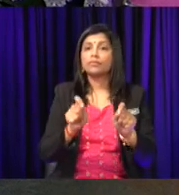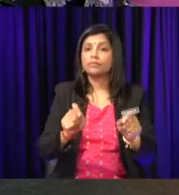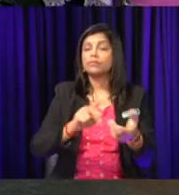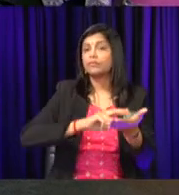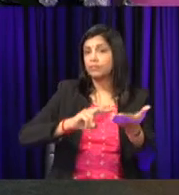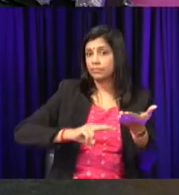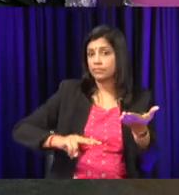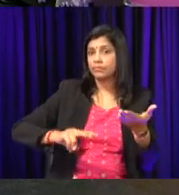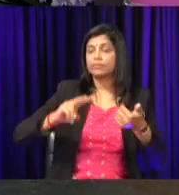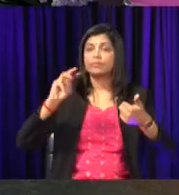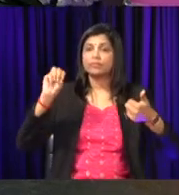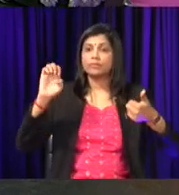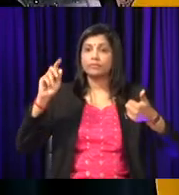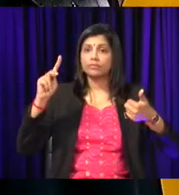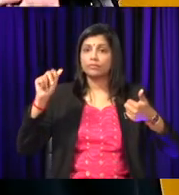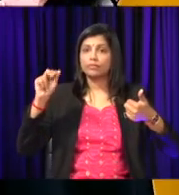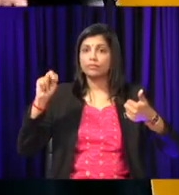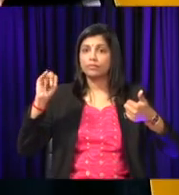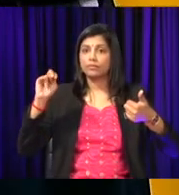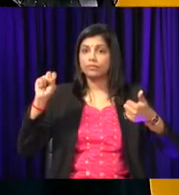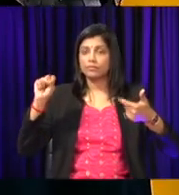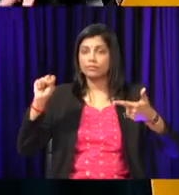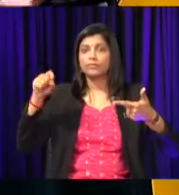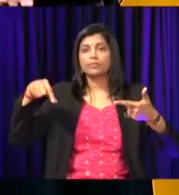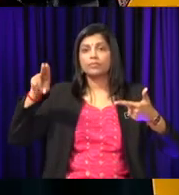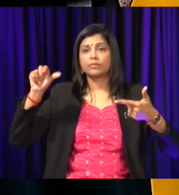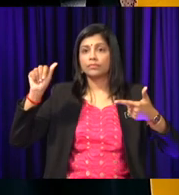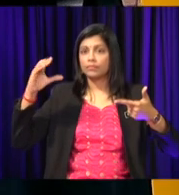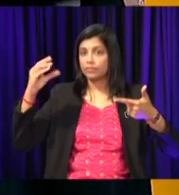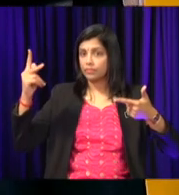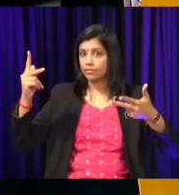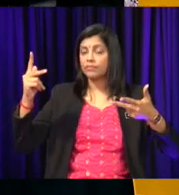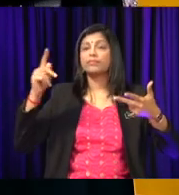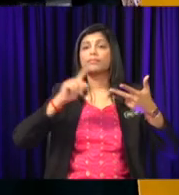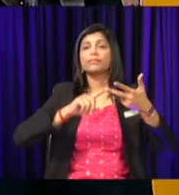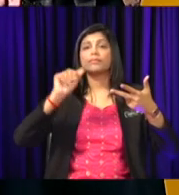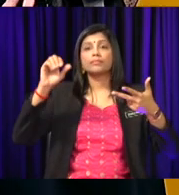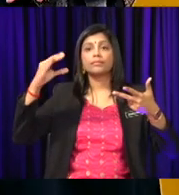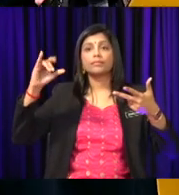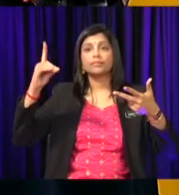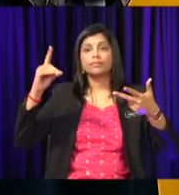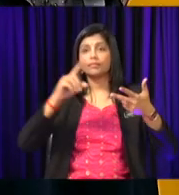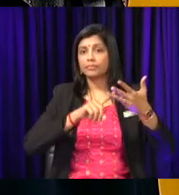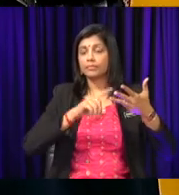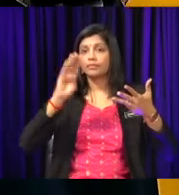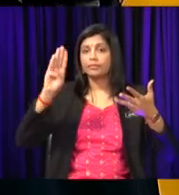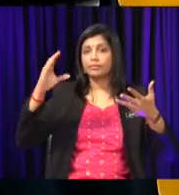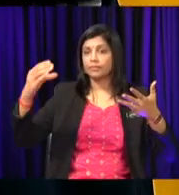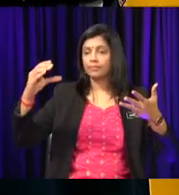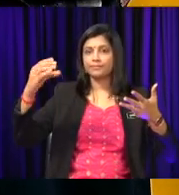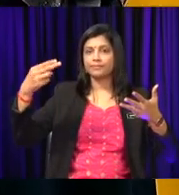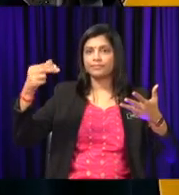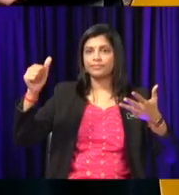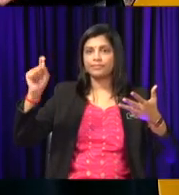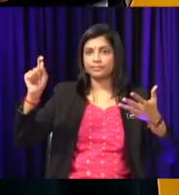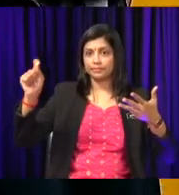C sekarang ini saya nak memperkenalkan satu teknik ataupun kaidah untuk kita mudah menjawab